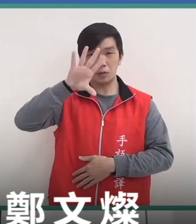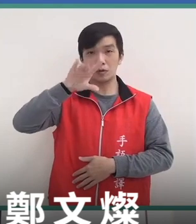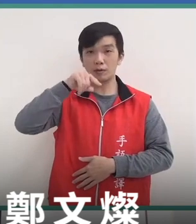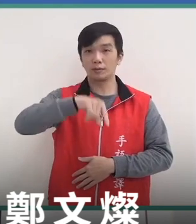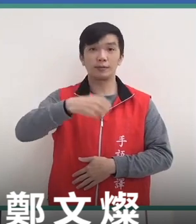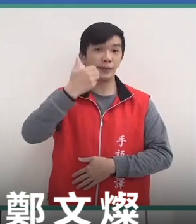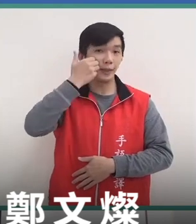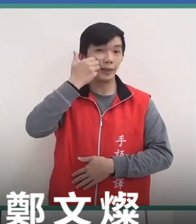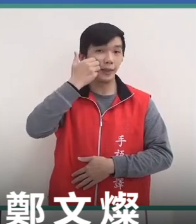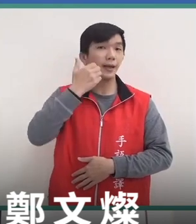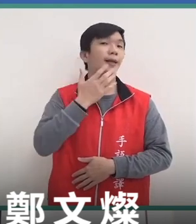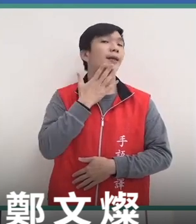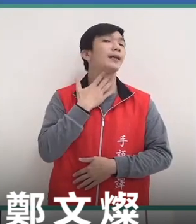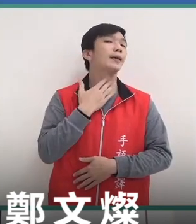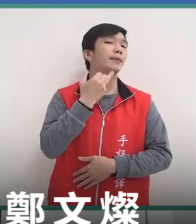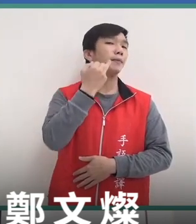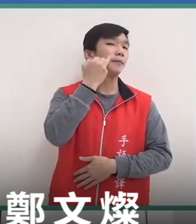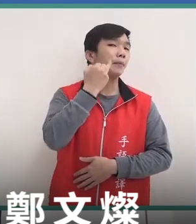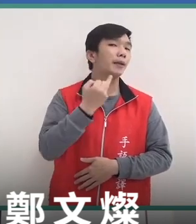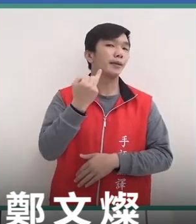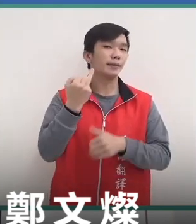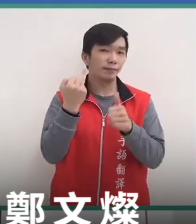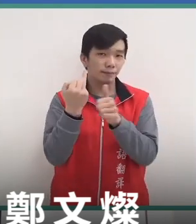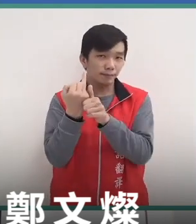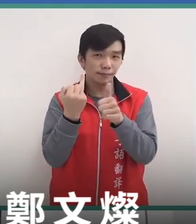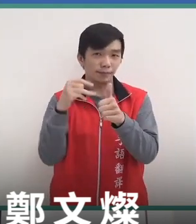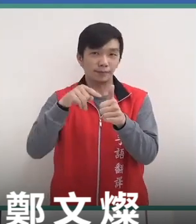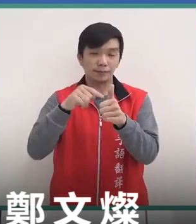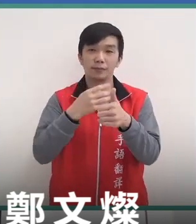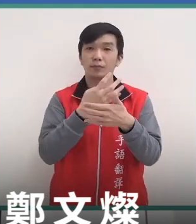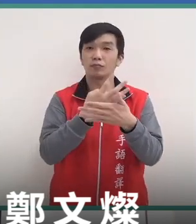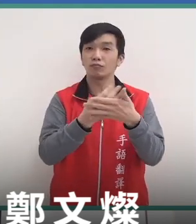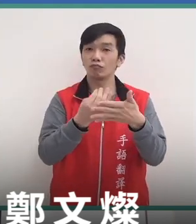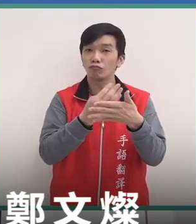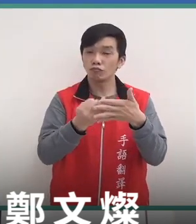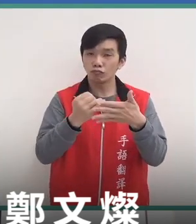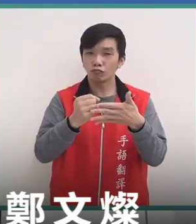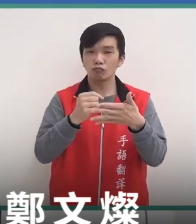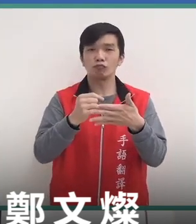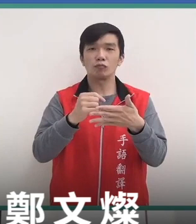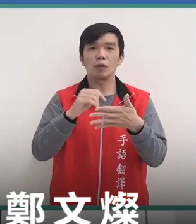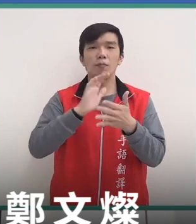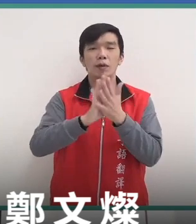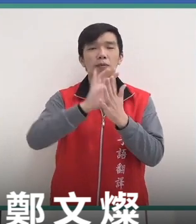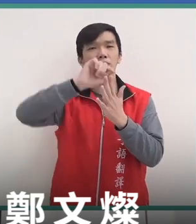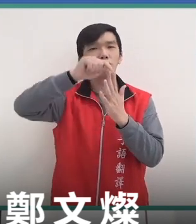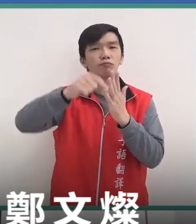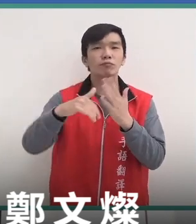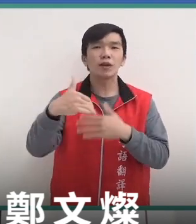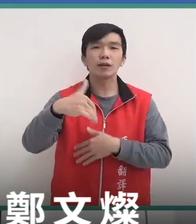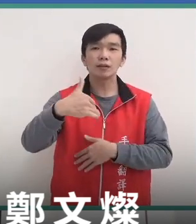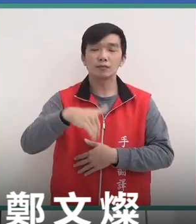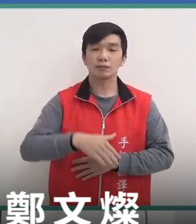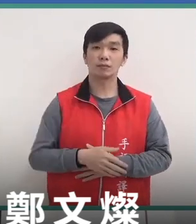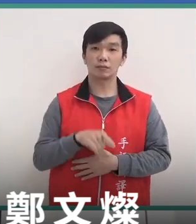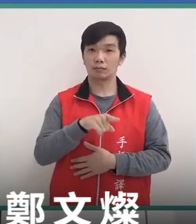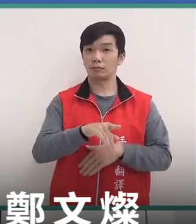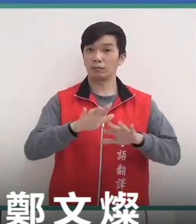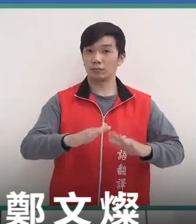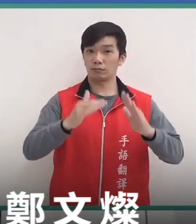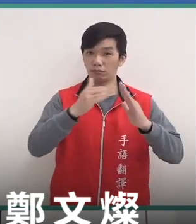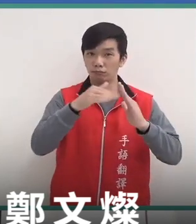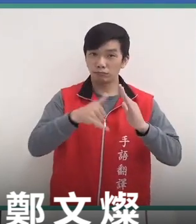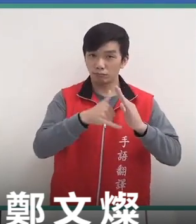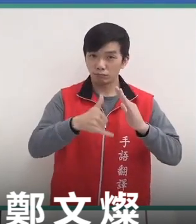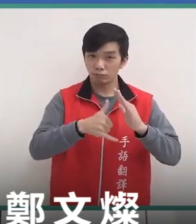17507的先生这个案号还没出来，那他也在这个居隔中来采检